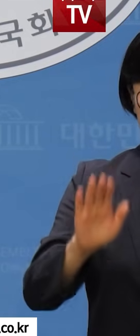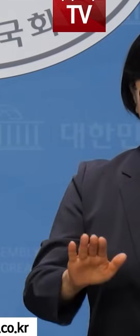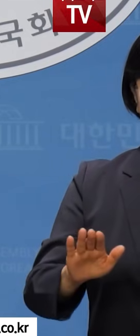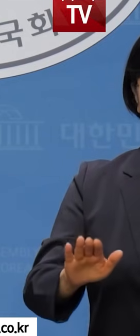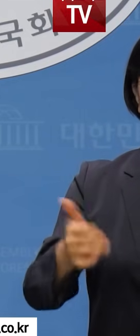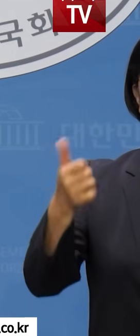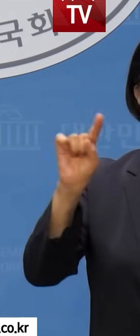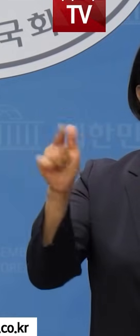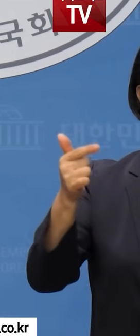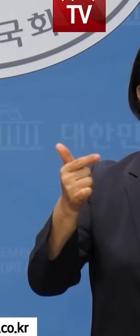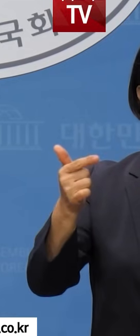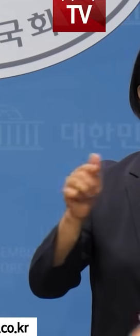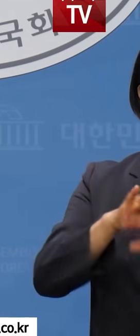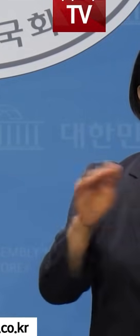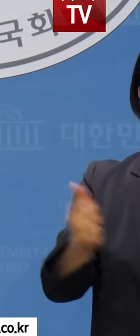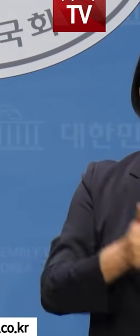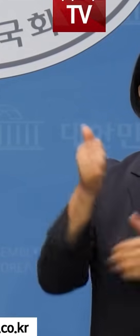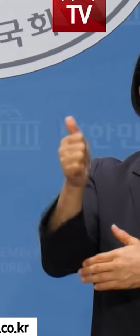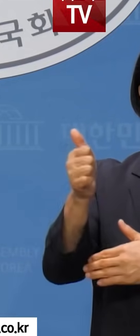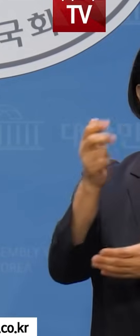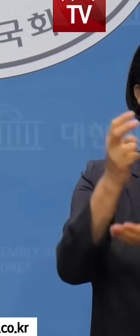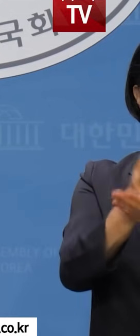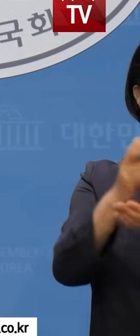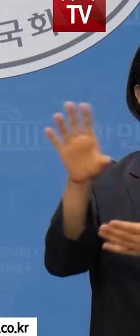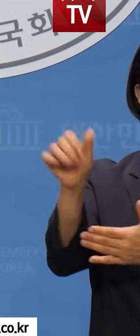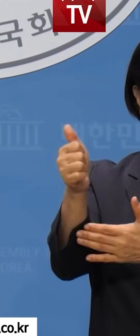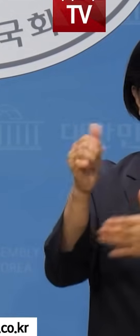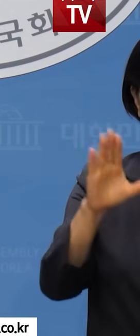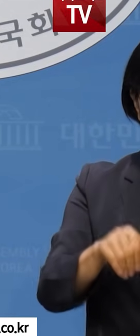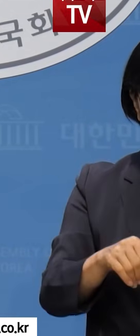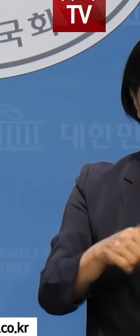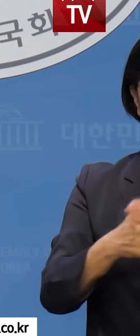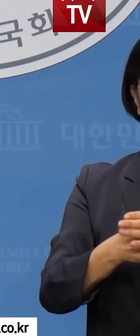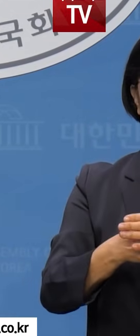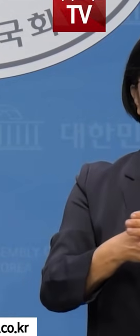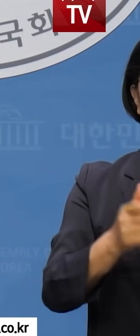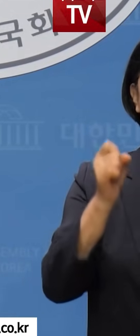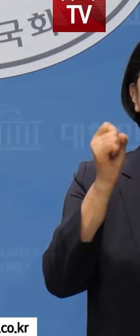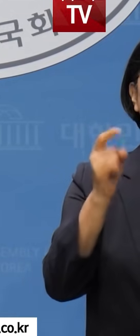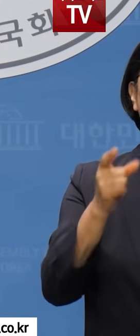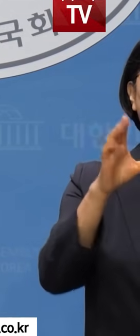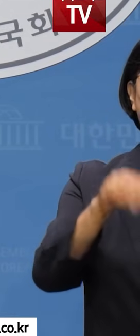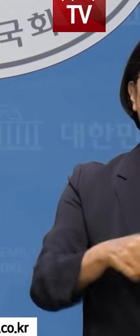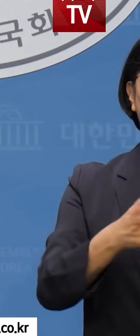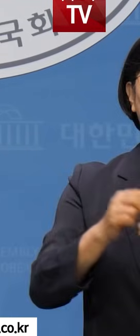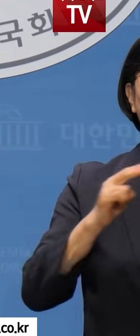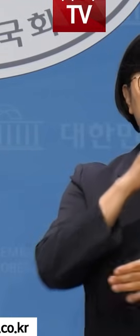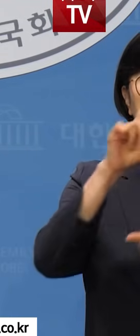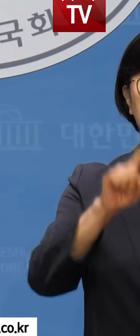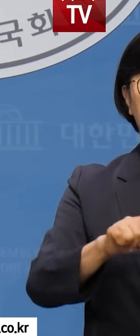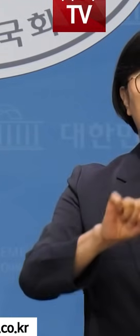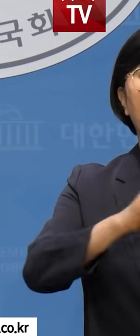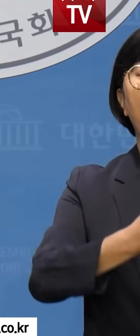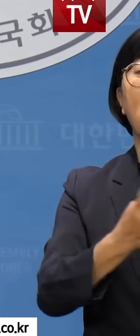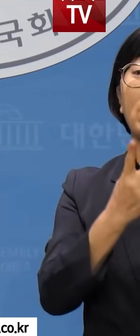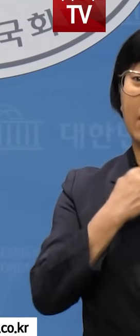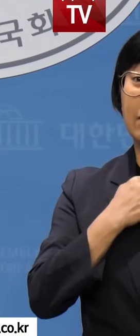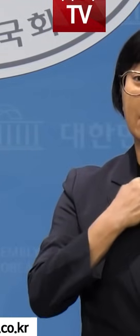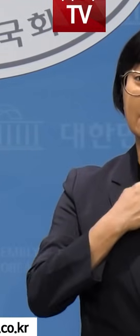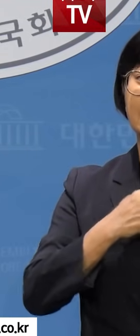그러나 한동훈 비대위원장은 법무부 장관 시절 기회가 있을 때마다 피의 사실을 공표해